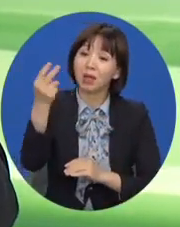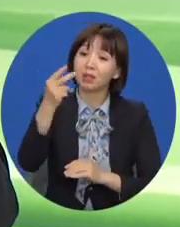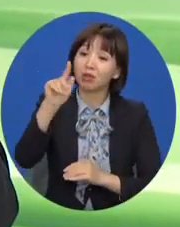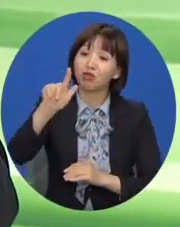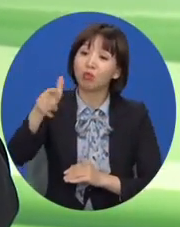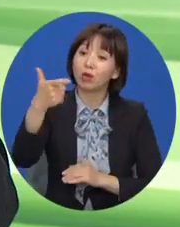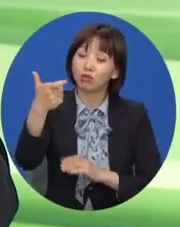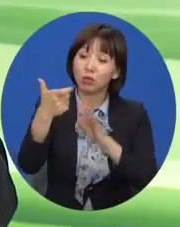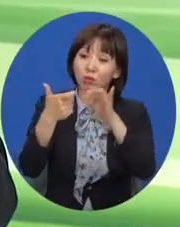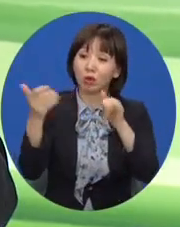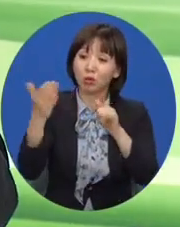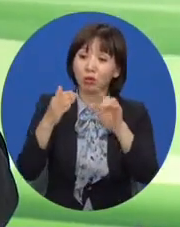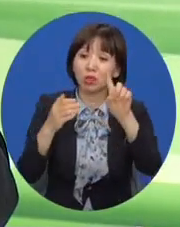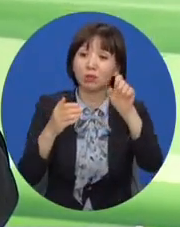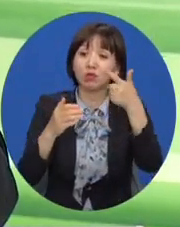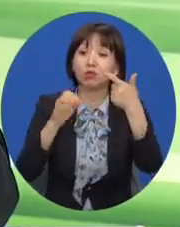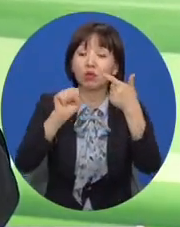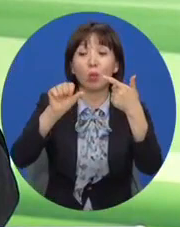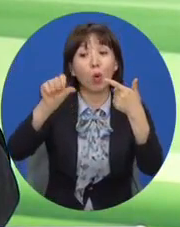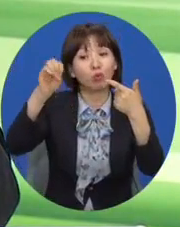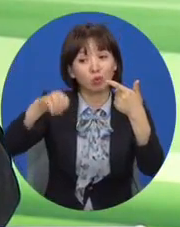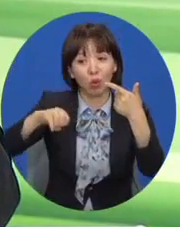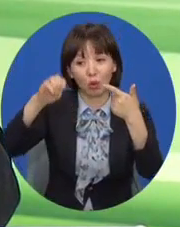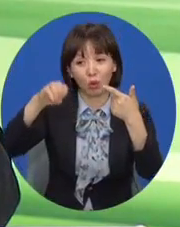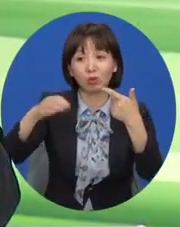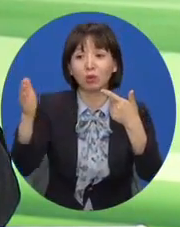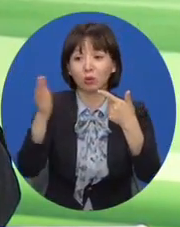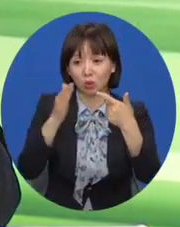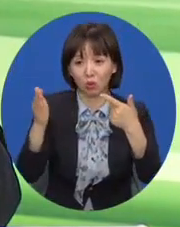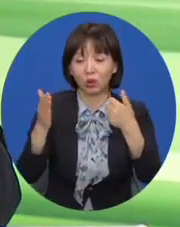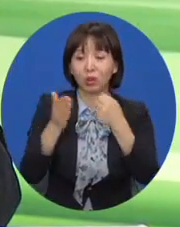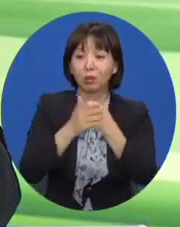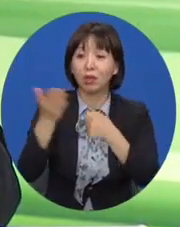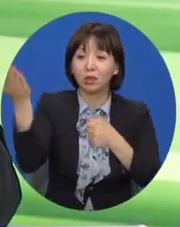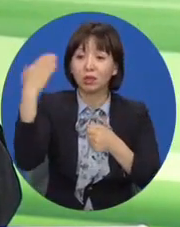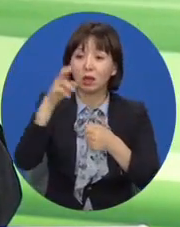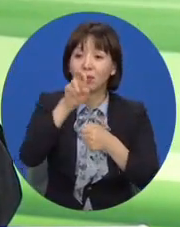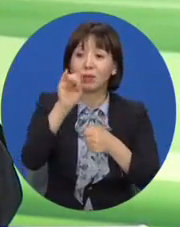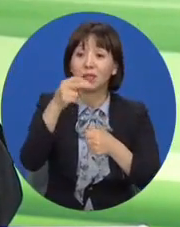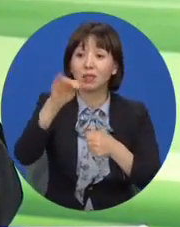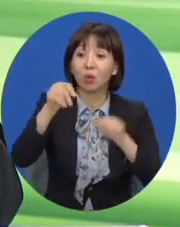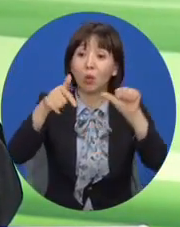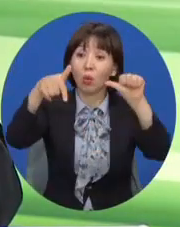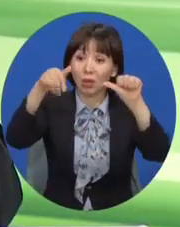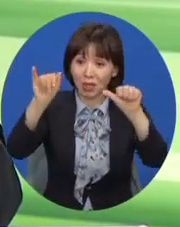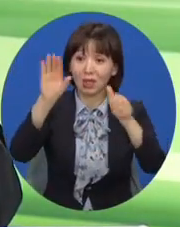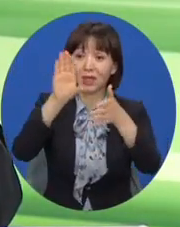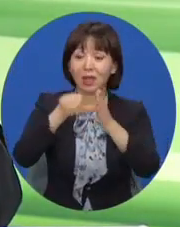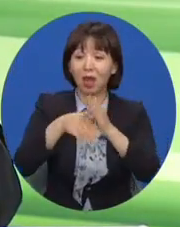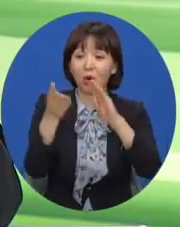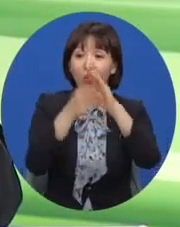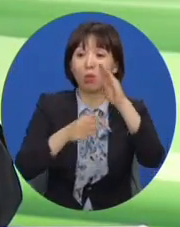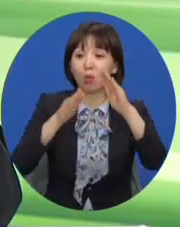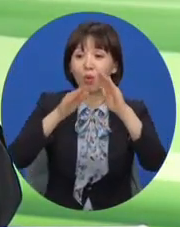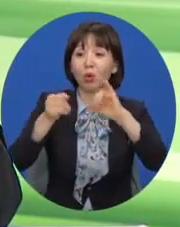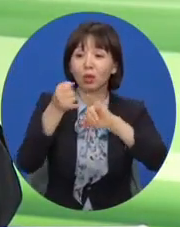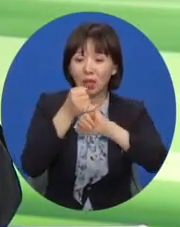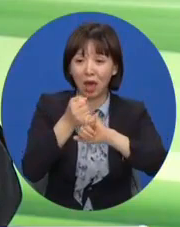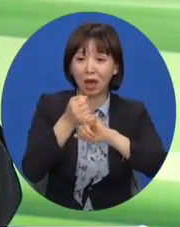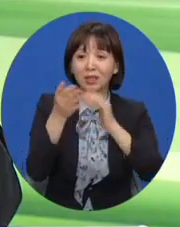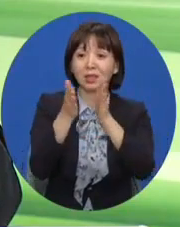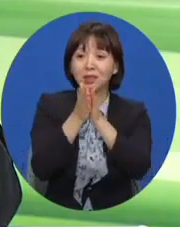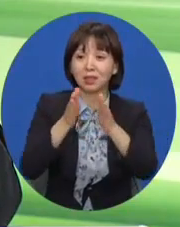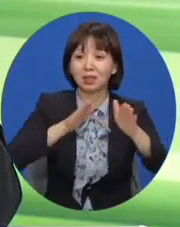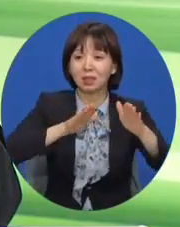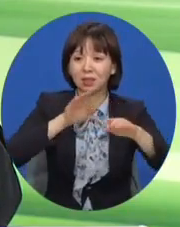22,660명 정도 돼가지고 16.5%가 됩니다. 그래서 지난 민선 5기 때도 공약을 하고 지금 실시를